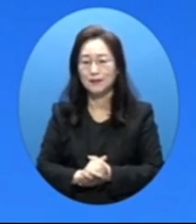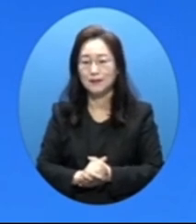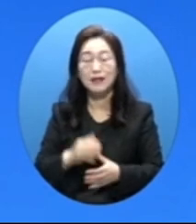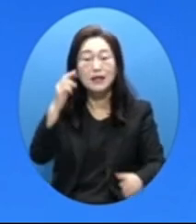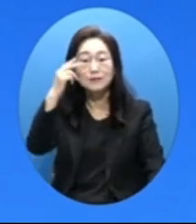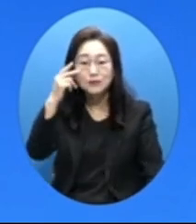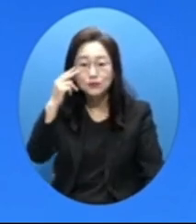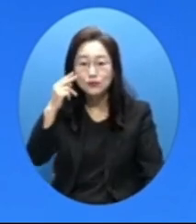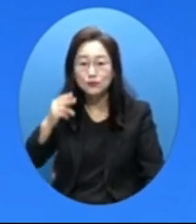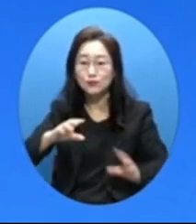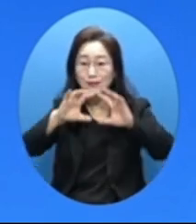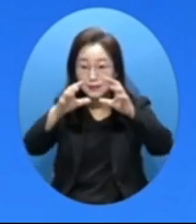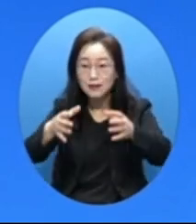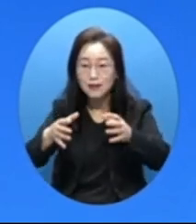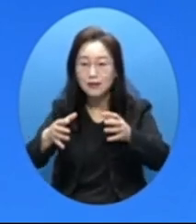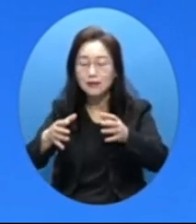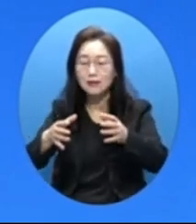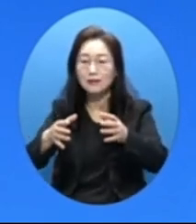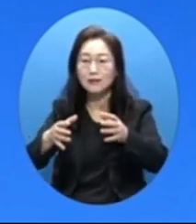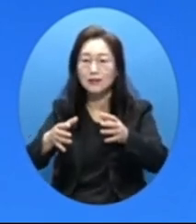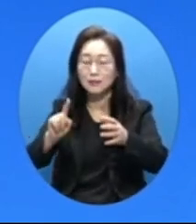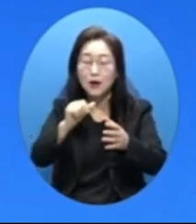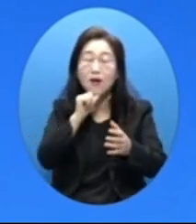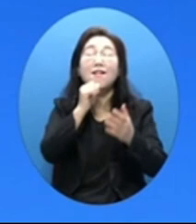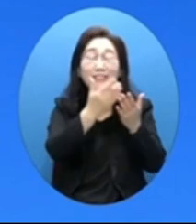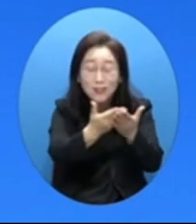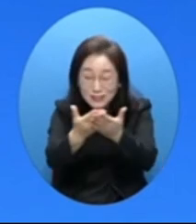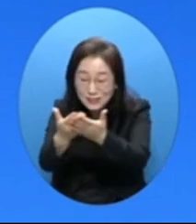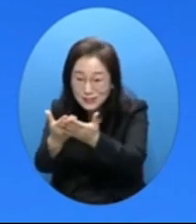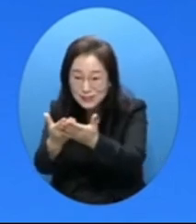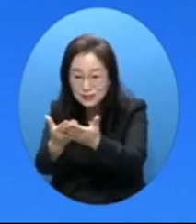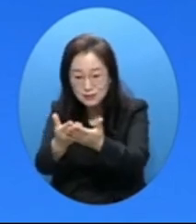미국은 구글 하는 거지들도